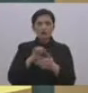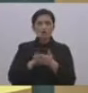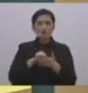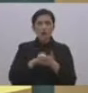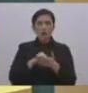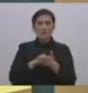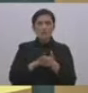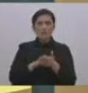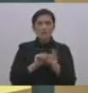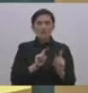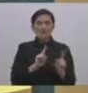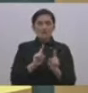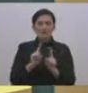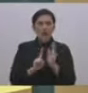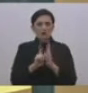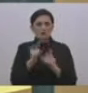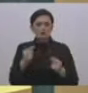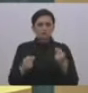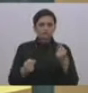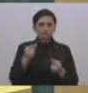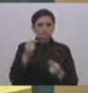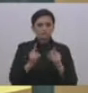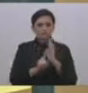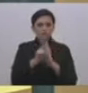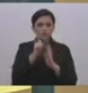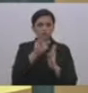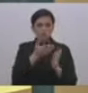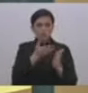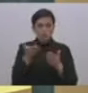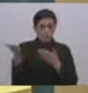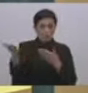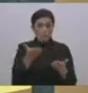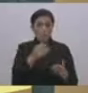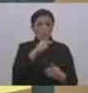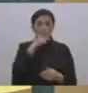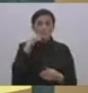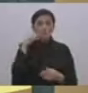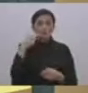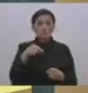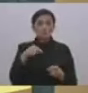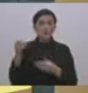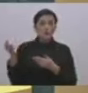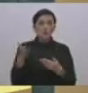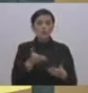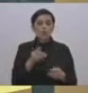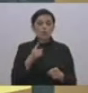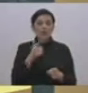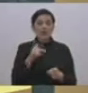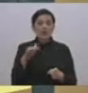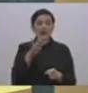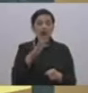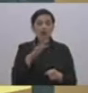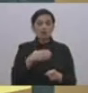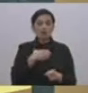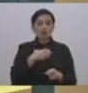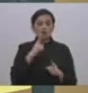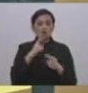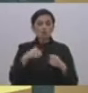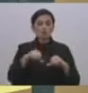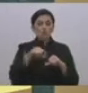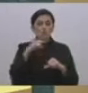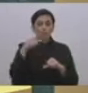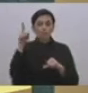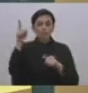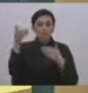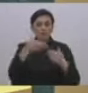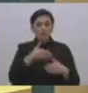romic, ragațe bi, idza pe boda, ho? Moget suiat, rusebi smosat sau virat, o gahadet. Ca eros uși și obi scnoma. Როგორ